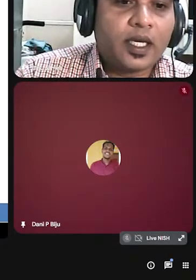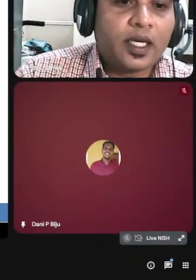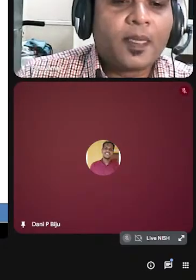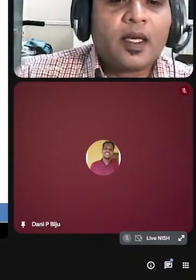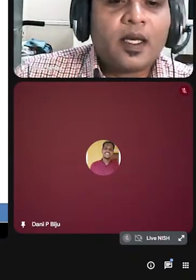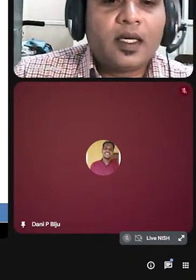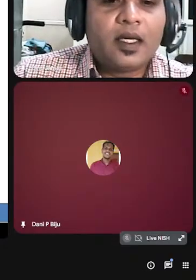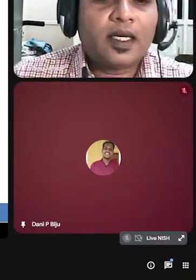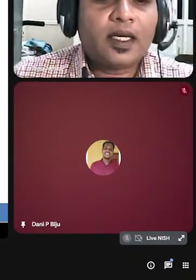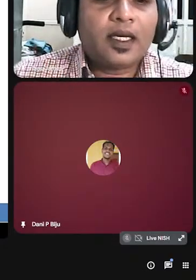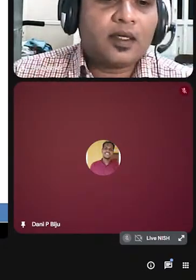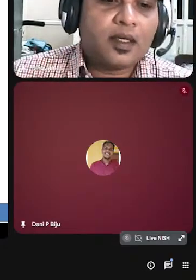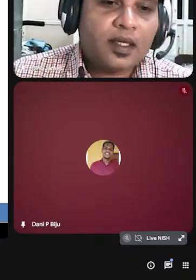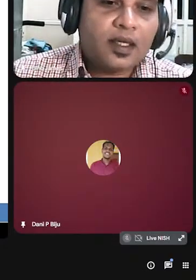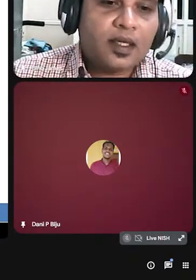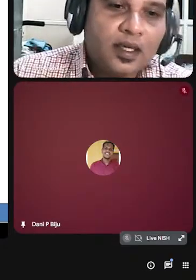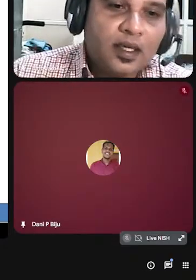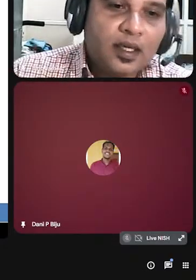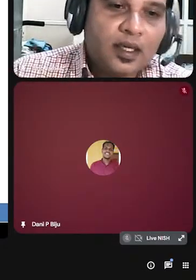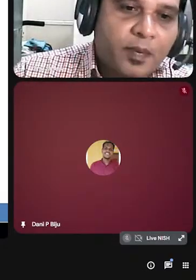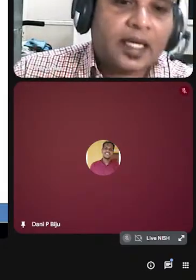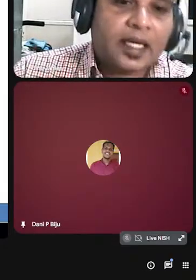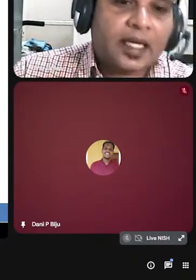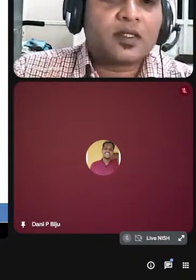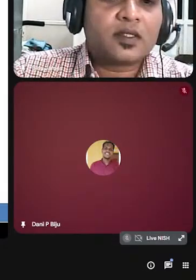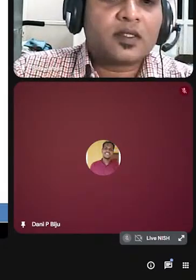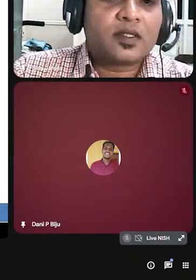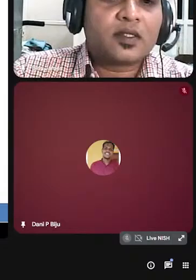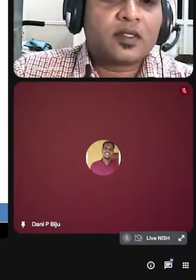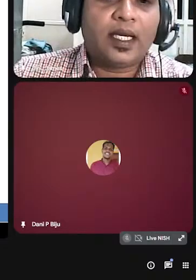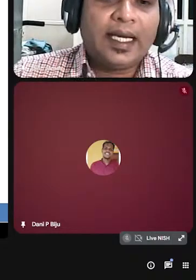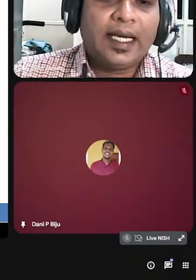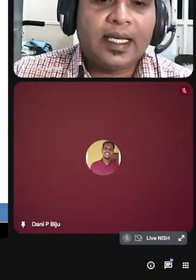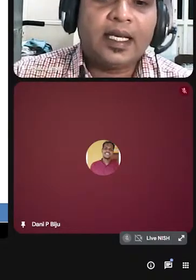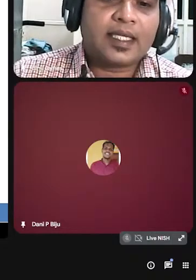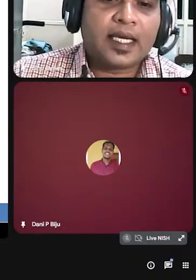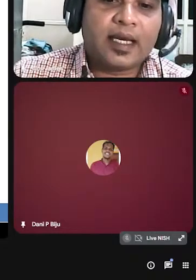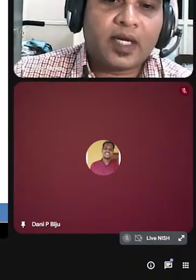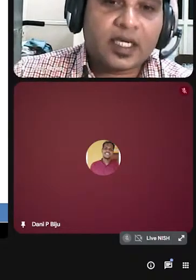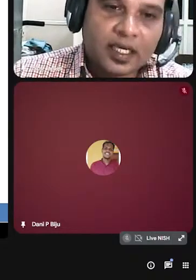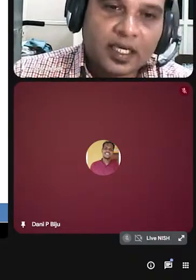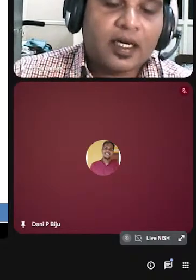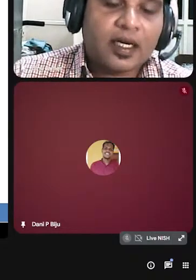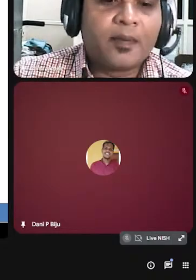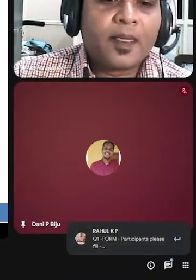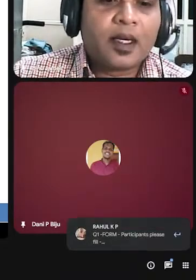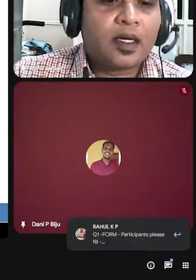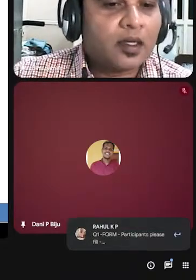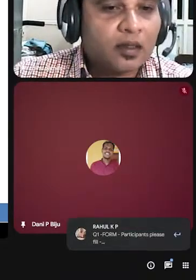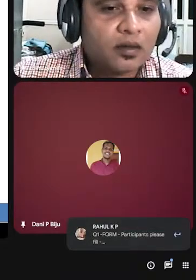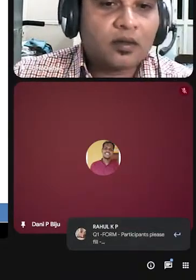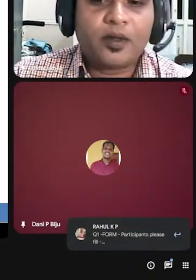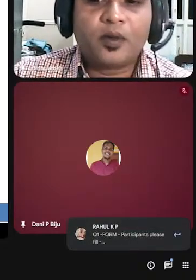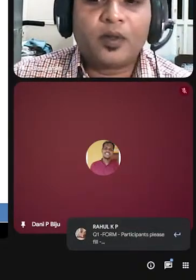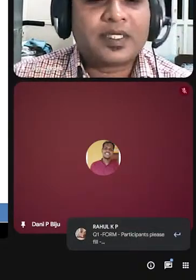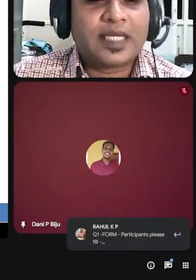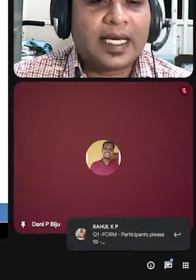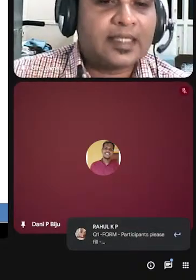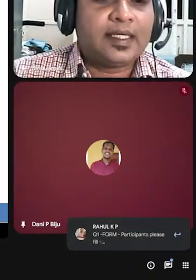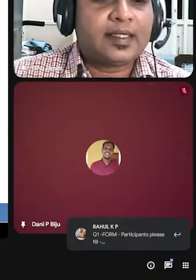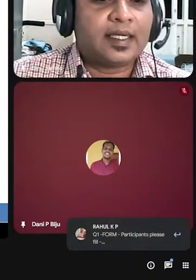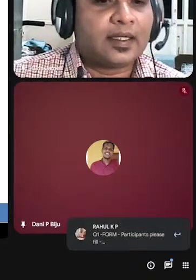ഓക്കെ, ഞാൻ ഈ പാർക്കിൻസൺസ് രോഗത്തിന്റെ ഇന്ത്യയിലെ ചില ഗവേഷണങ്ങളുടെ